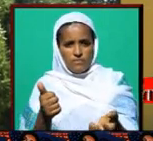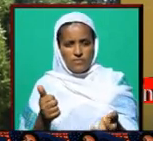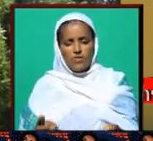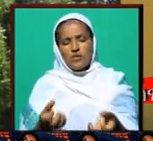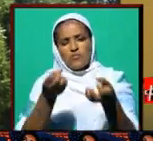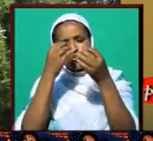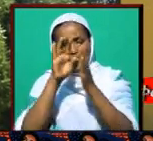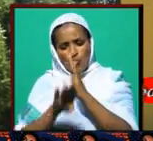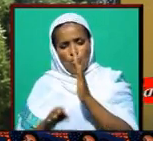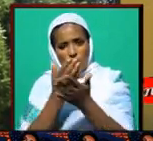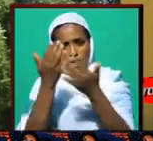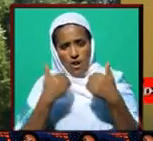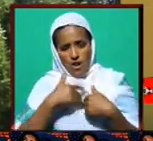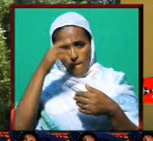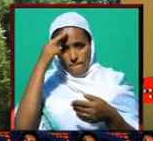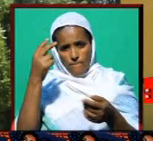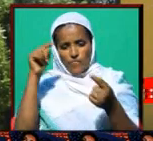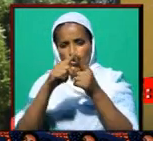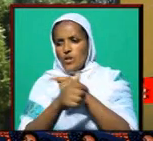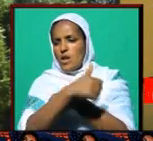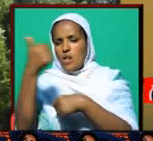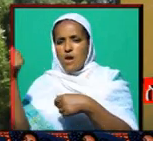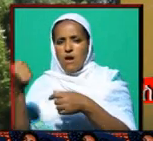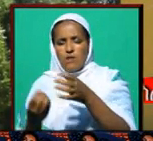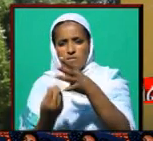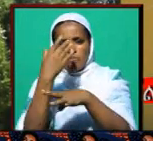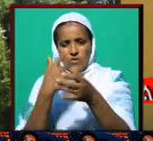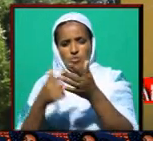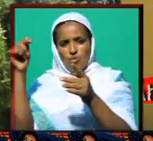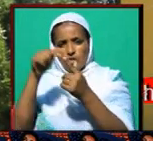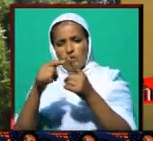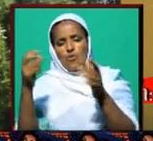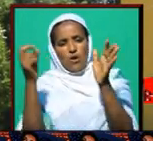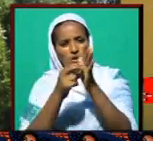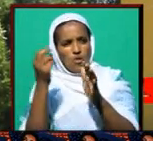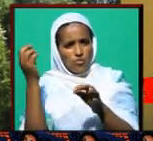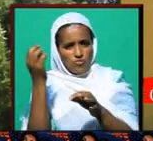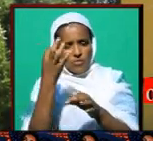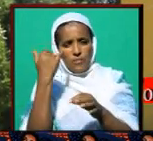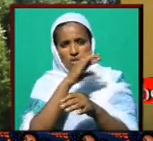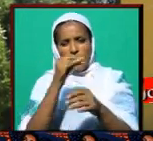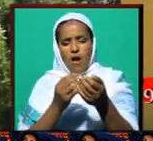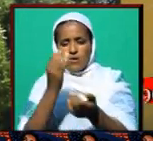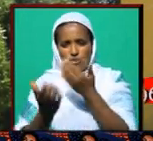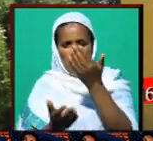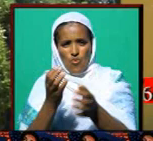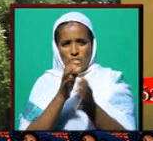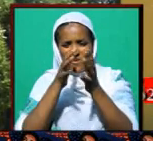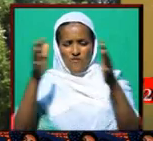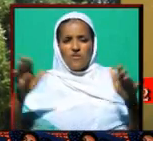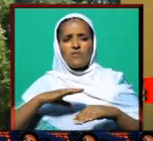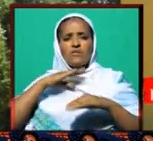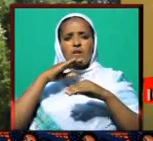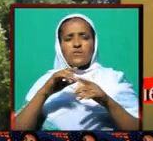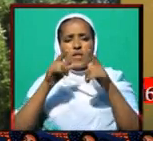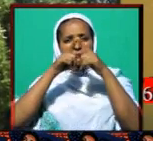ባይባሉ የተሟላ አይደለም። ብዙ የሚጎለን ነገር እያለ ወደ ሌላው ልማት፣ ወደ ምእመናኑ ጥበቃ፣ ወደ ወንጌሉ ነበር